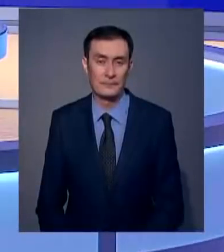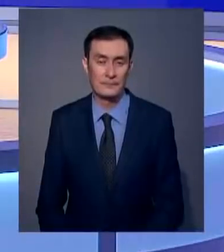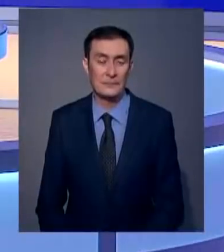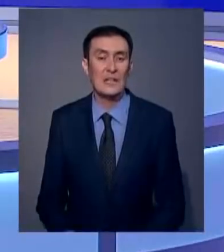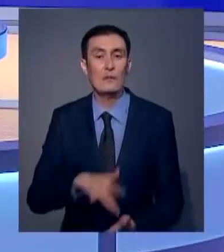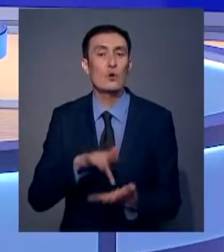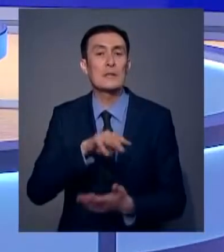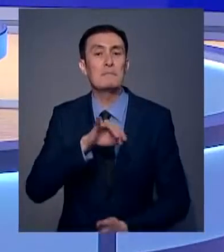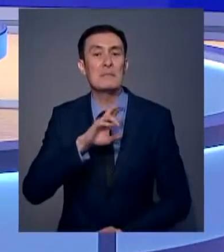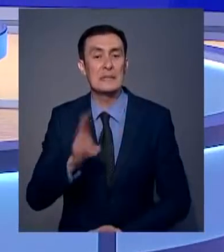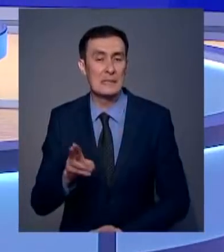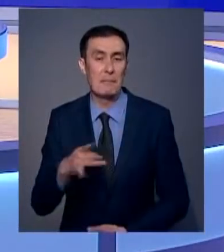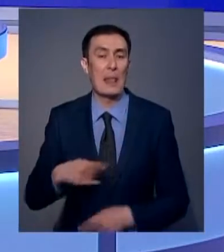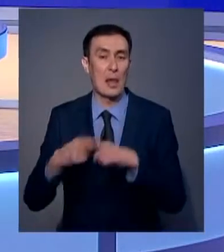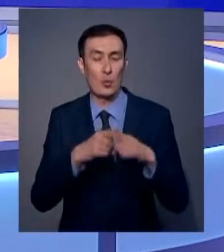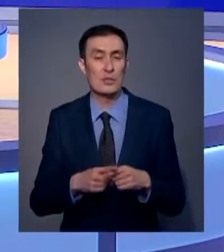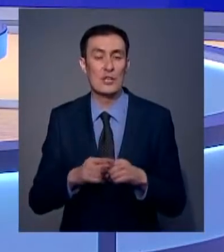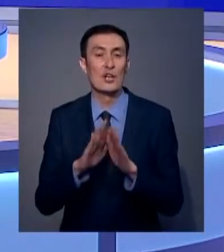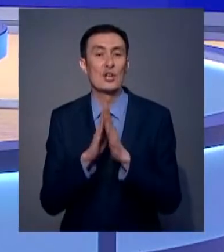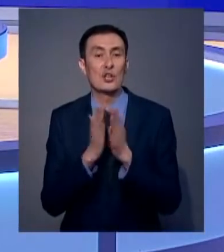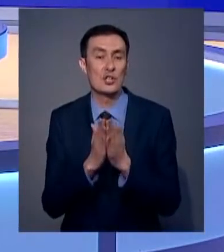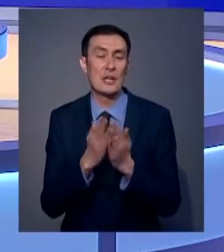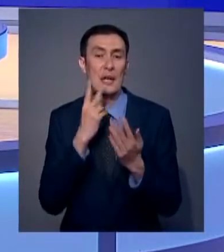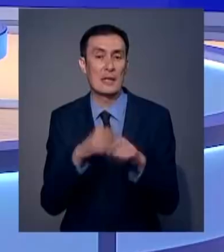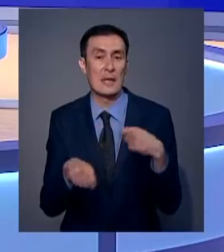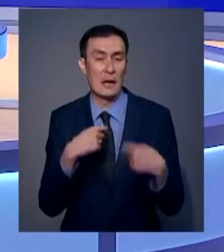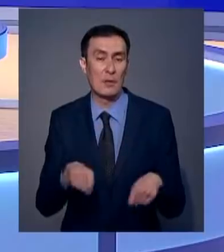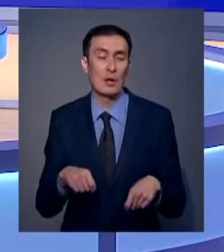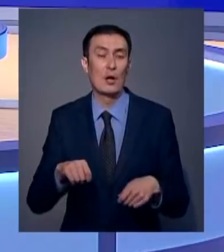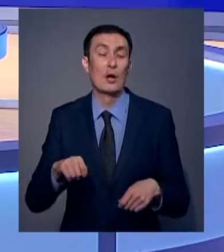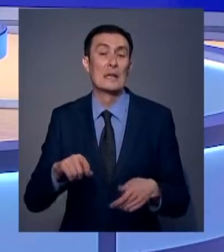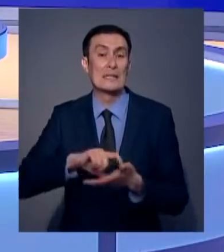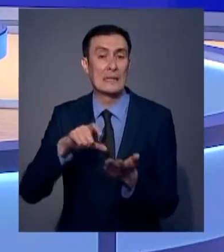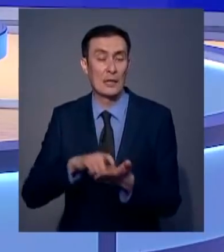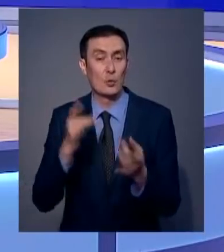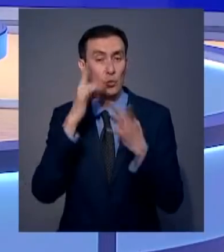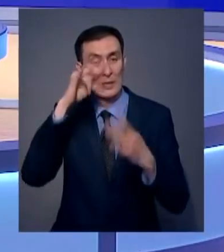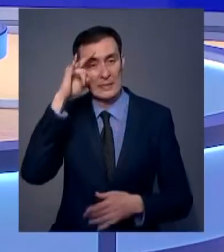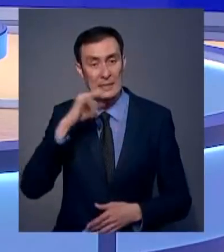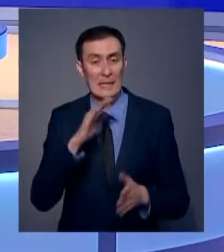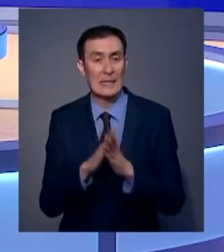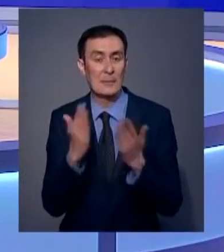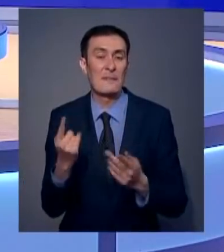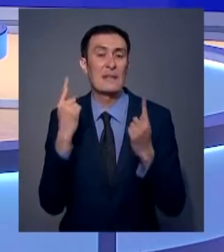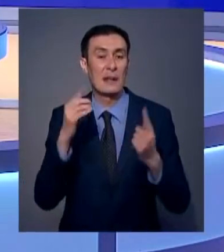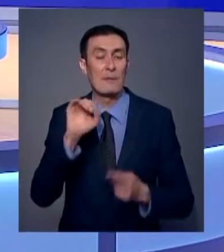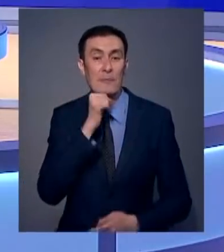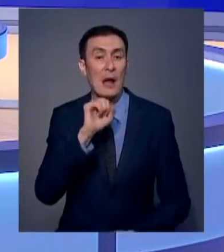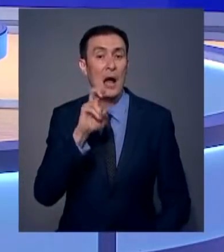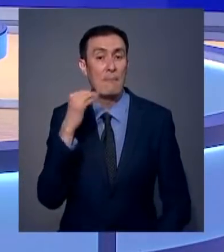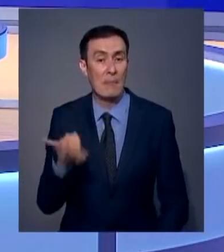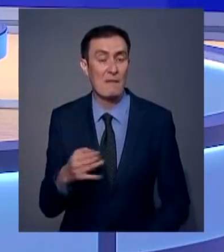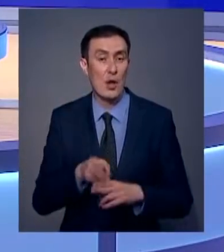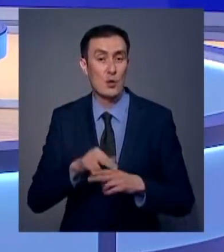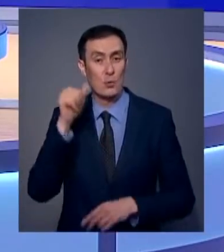В Минске проходит международная книжная ярмарка, на которой отдельный стенд представлен культурой Казахстана, в особенности книгами великого Абая. В